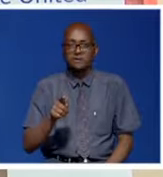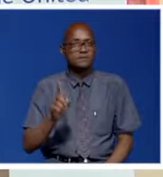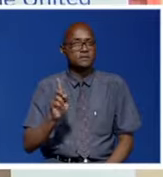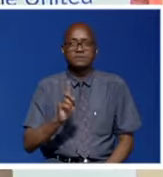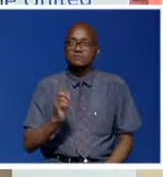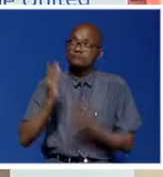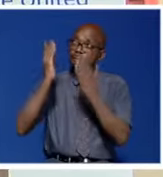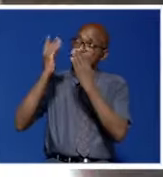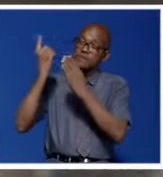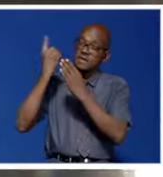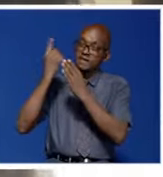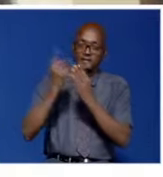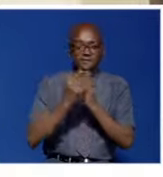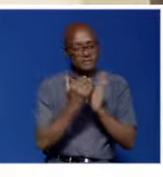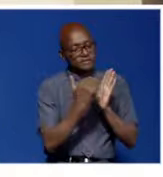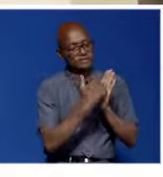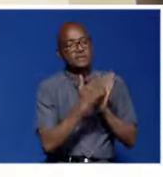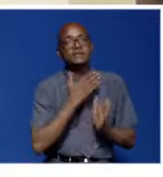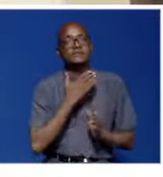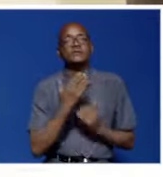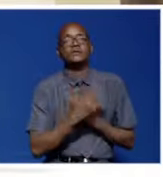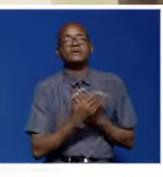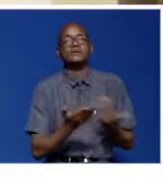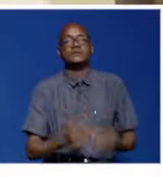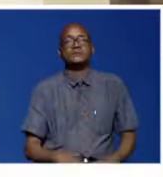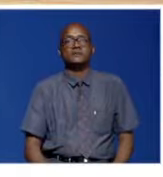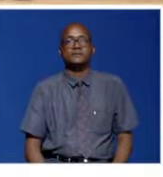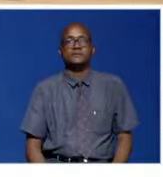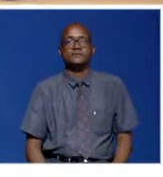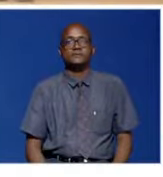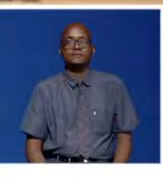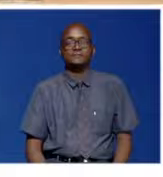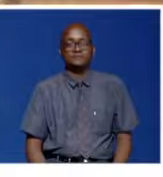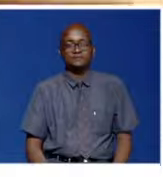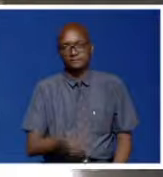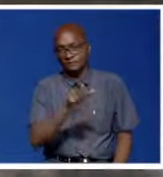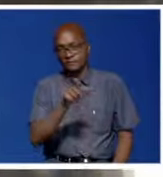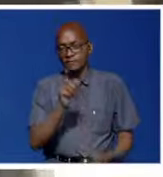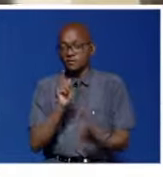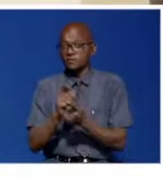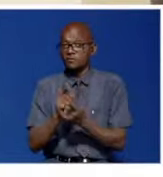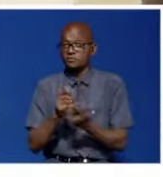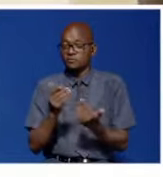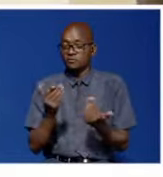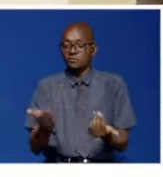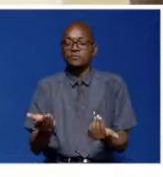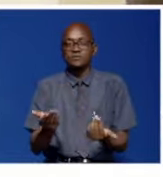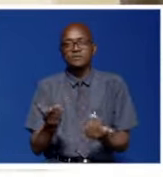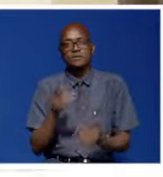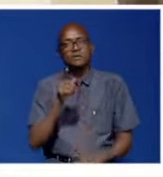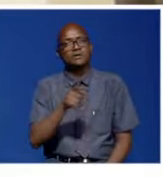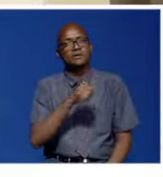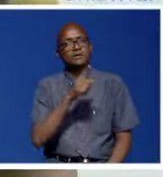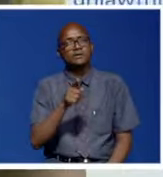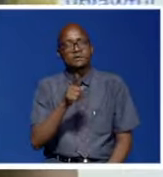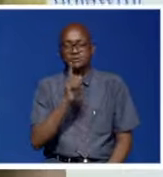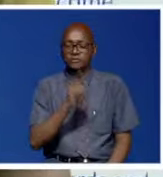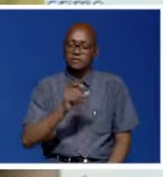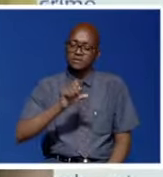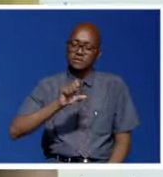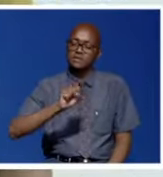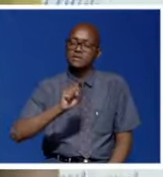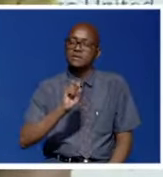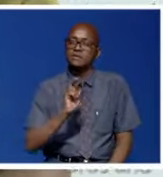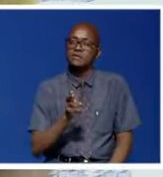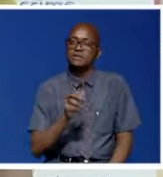kwa mujibu wa sheria zetu za nchi. Watuhumiwa waliokutwa na kosa la kulawiti na kuhukumiwa miaka 30 jela ni pamoja na Shaibu